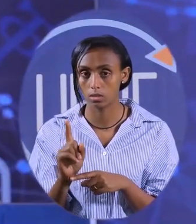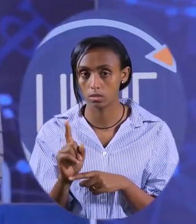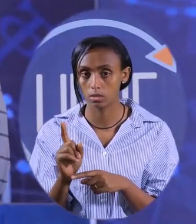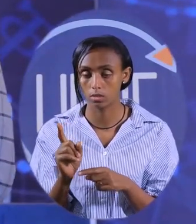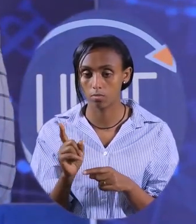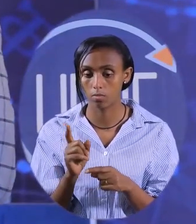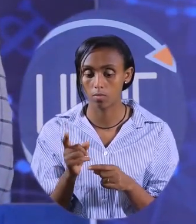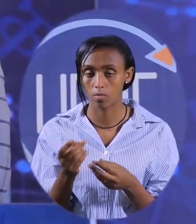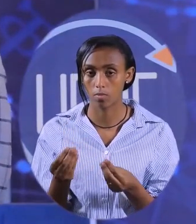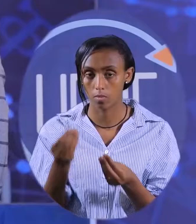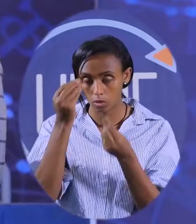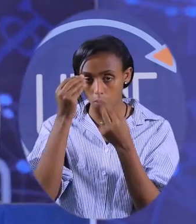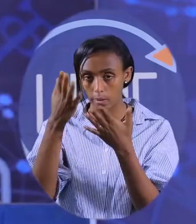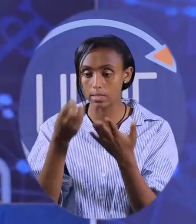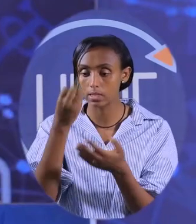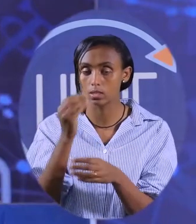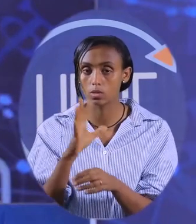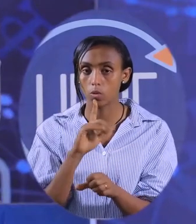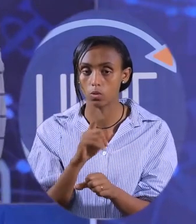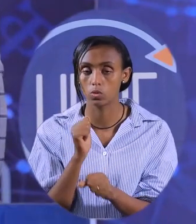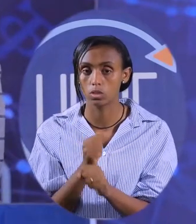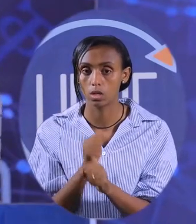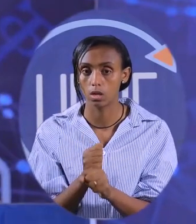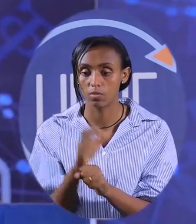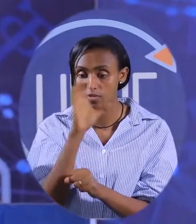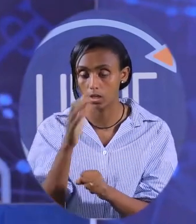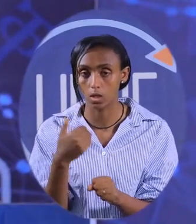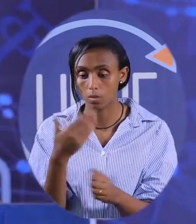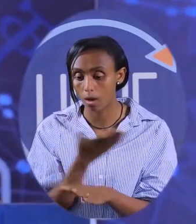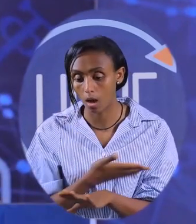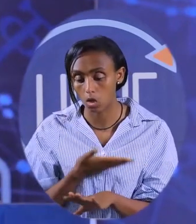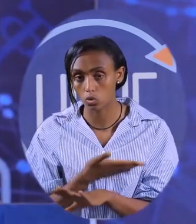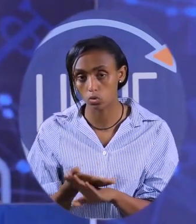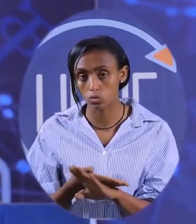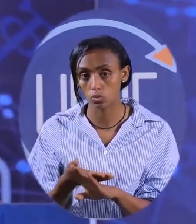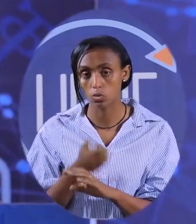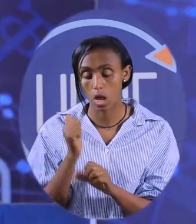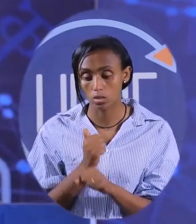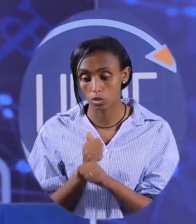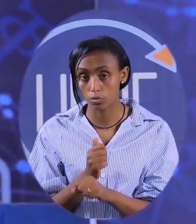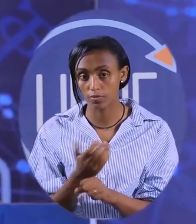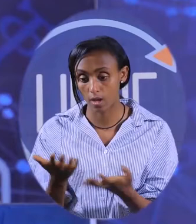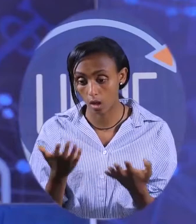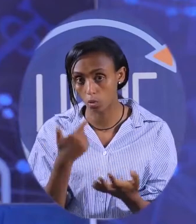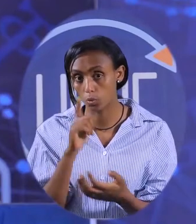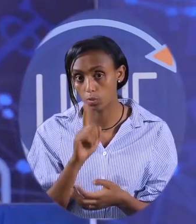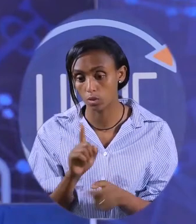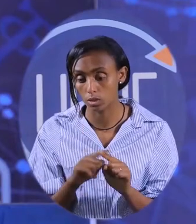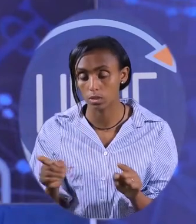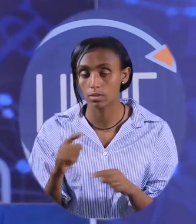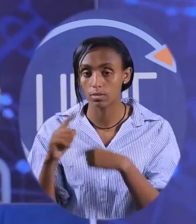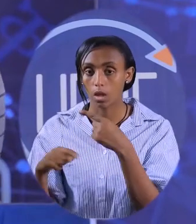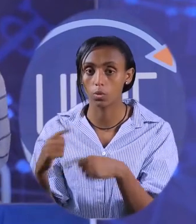እኮ ስንት ሰው ነው ዛሬ ስራ እየፈለገ ያለው? ሰው ልስራ እያለ እኮ ወጣቱ ያለው ባካችሁ አሰሩኝ፣ የሚያሰራ አካል የለም።